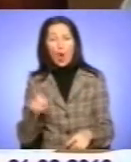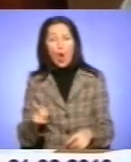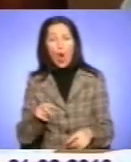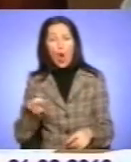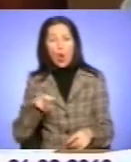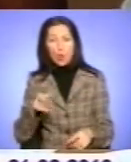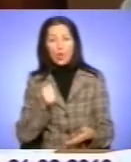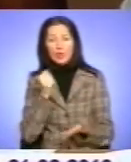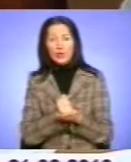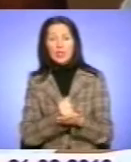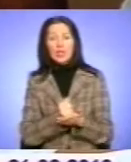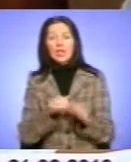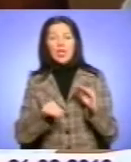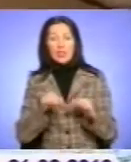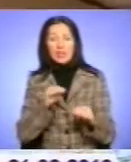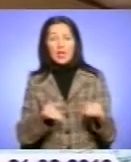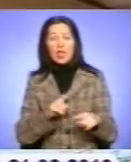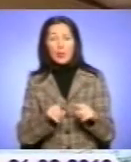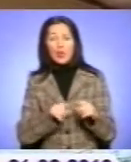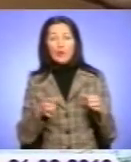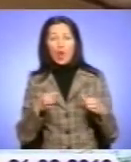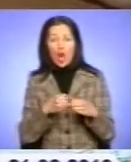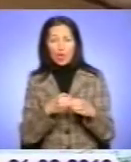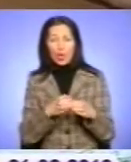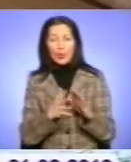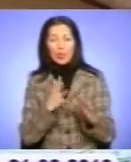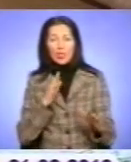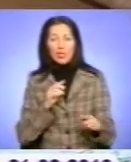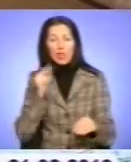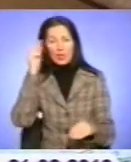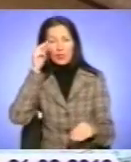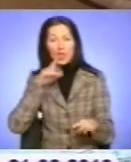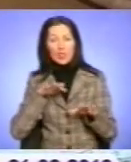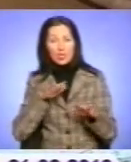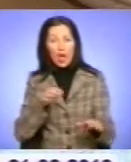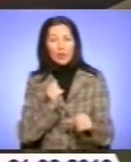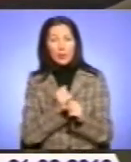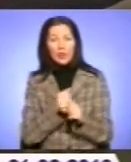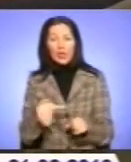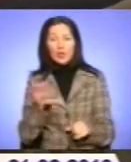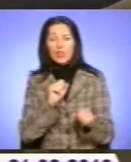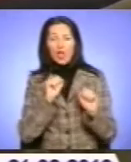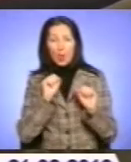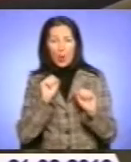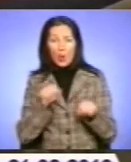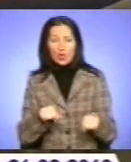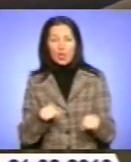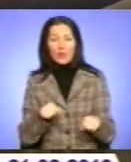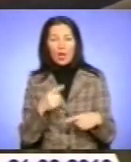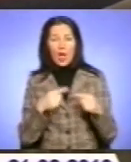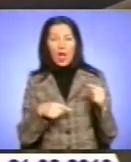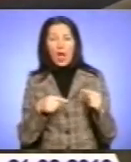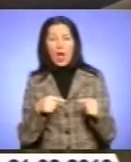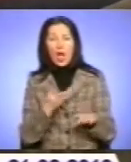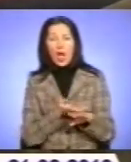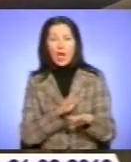склад оперативного штабу. На черзі – навчальні заходи, відпрацювання всіх можливих критичних ситуацій, з якими можуть